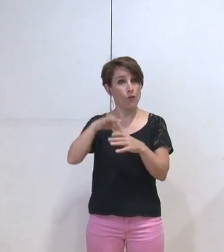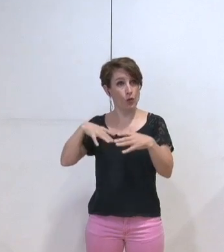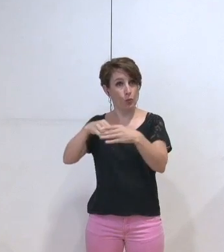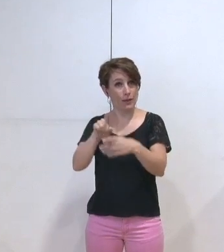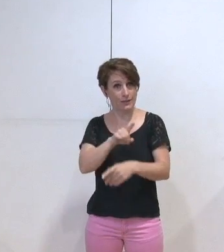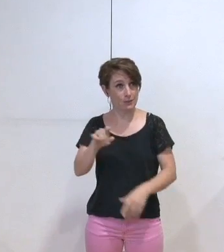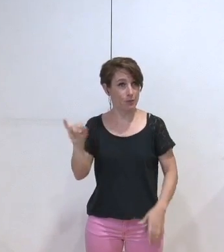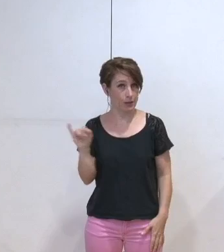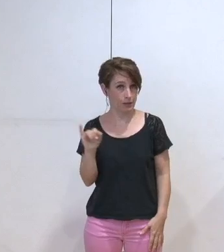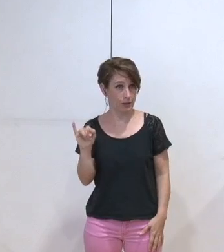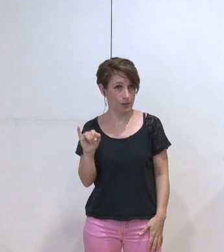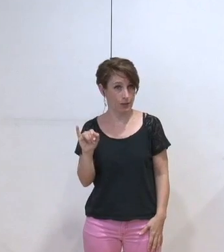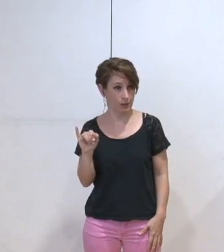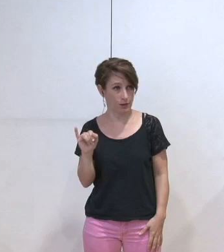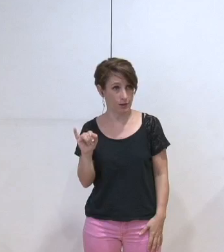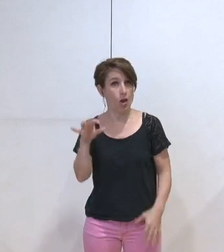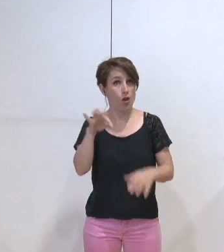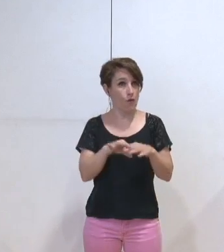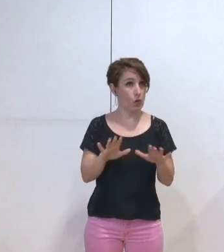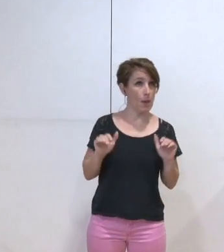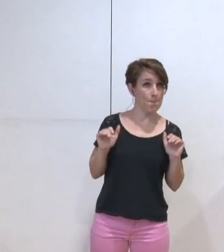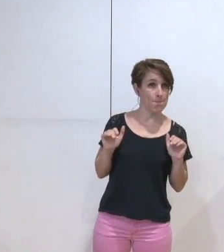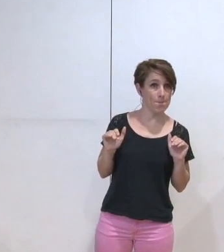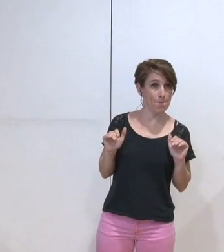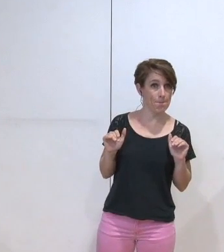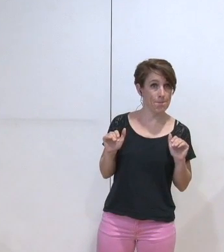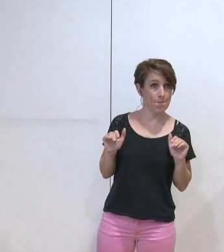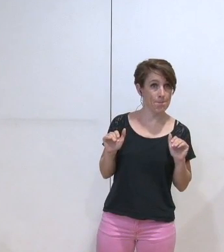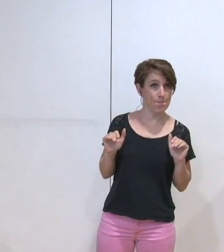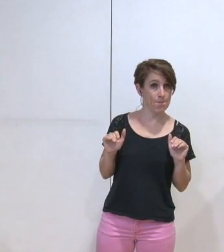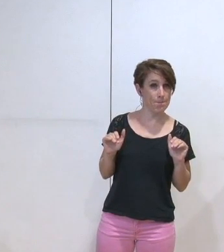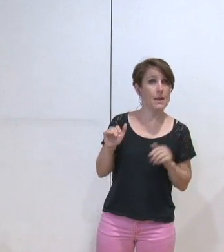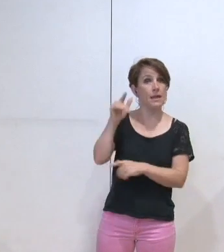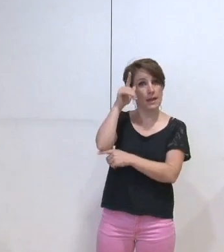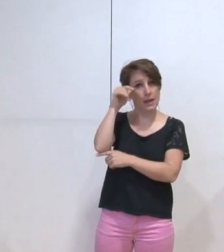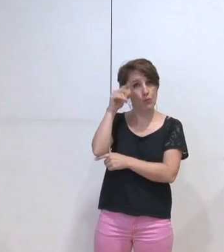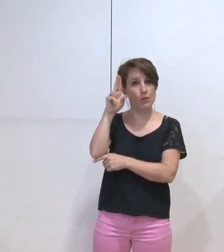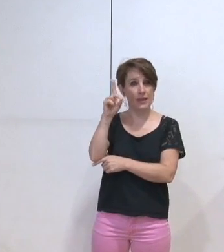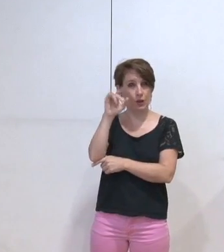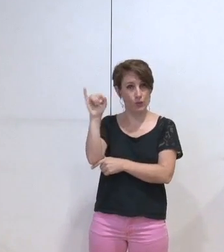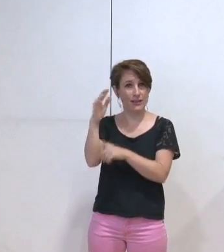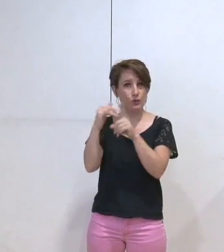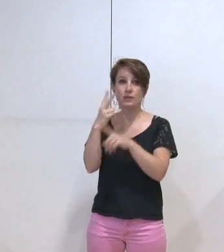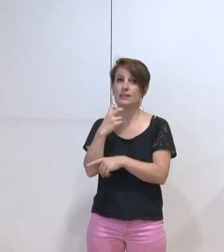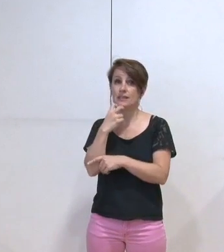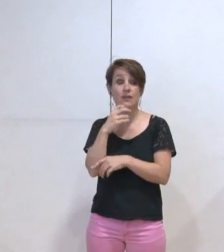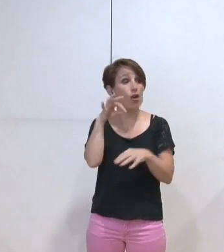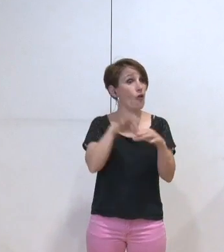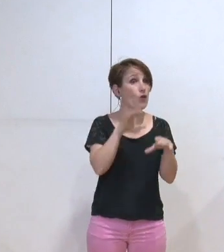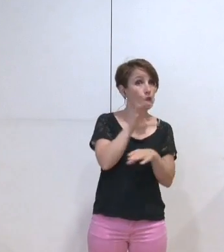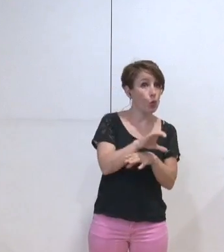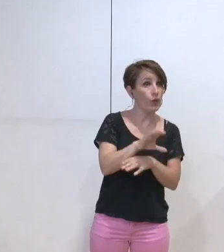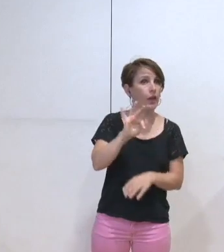au vote qui s'abstient les républicains udi société civile qui vote contre le